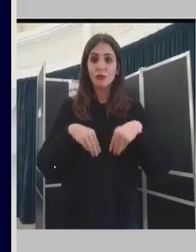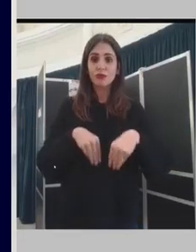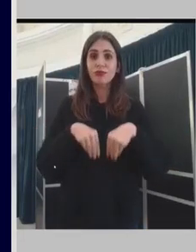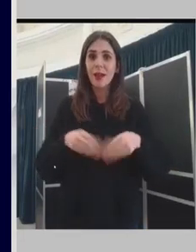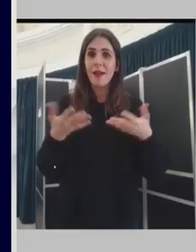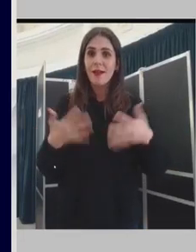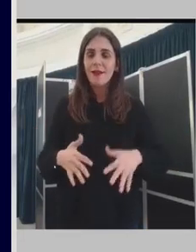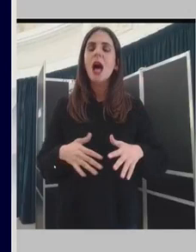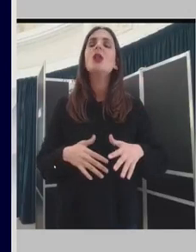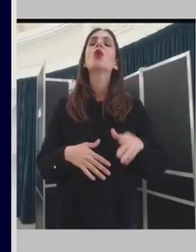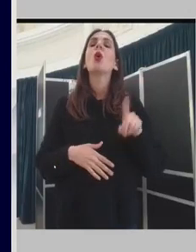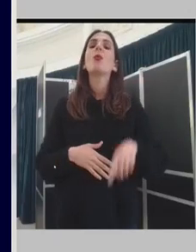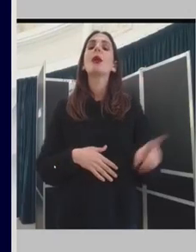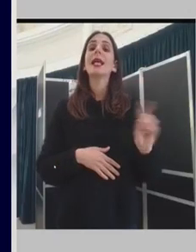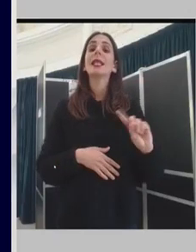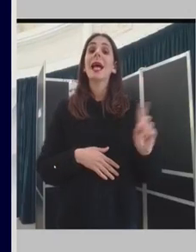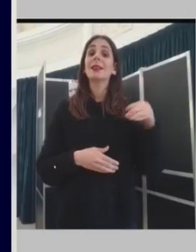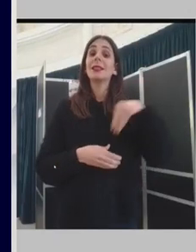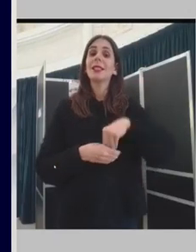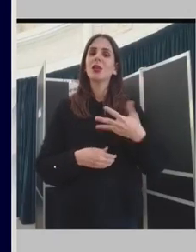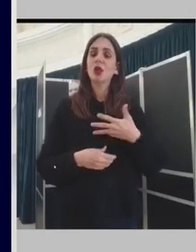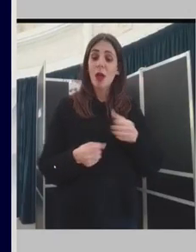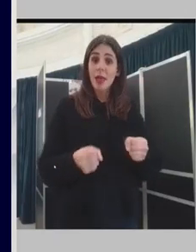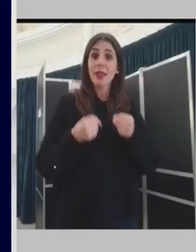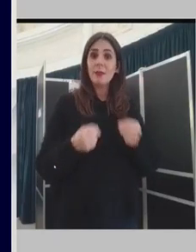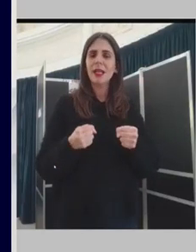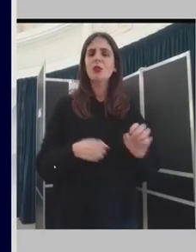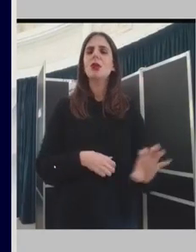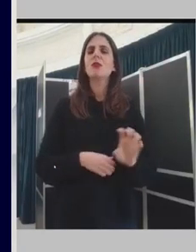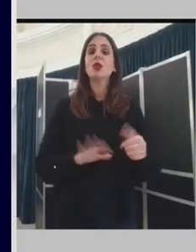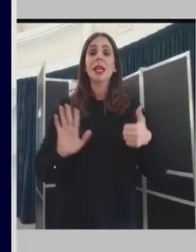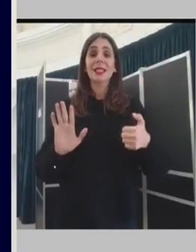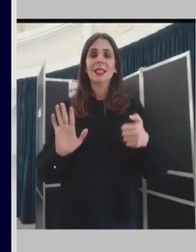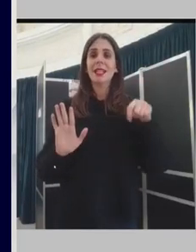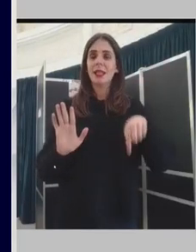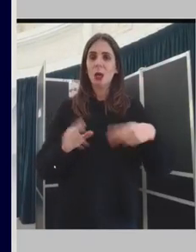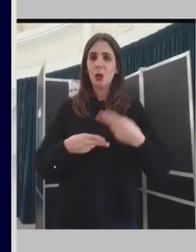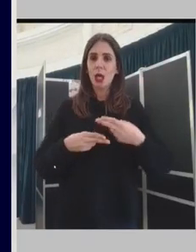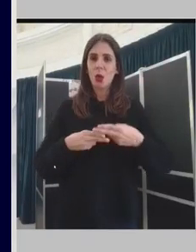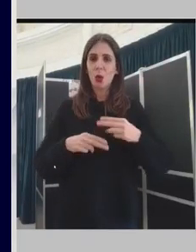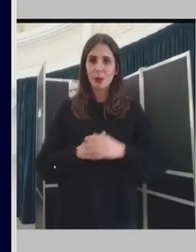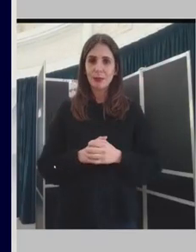60 taxi che hanno il defibrillatore a bordo. Hanno prestato, è capitato più